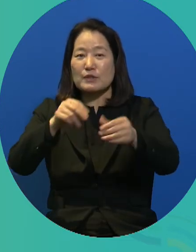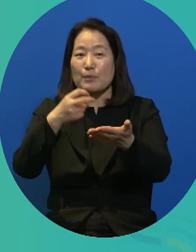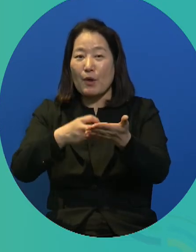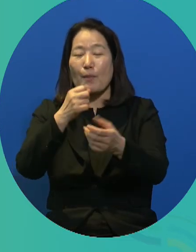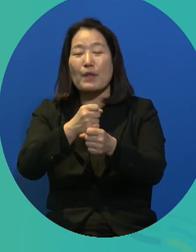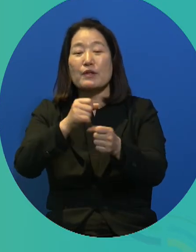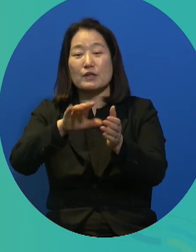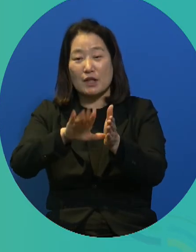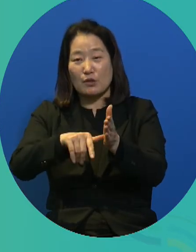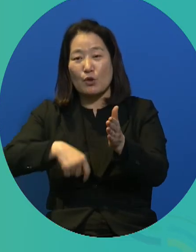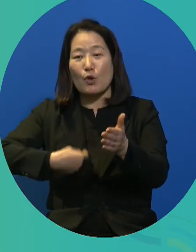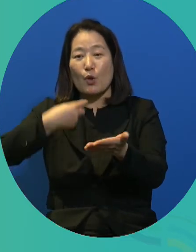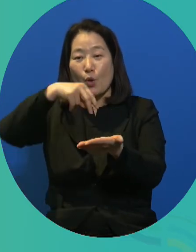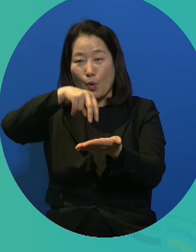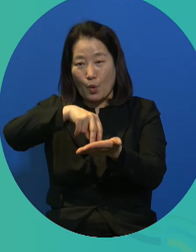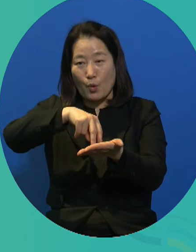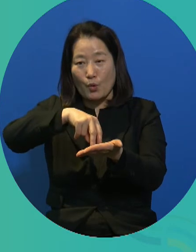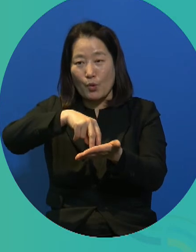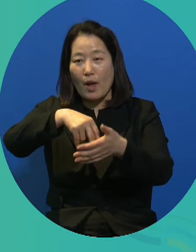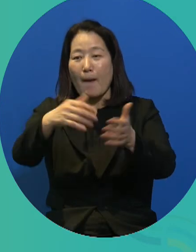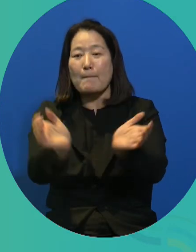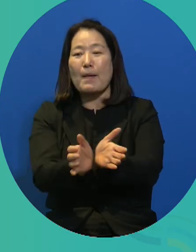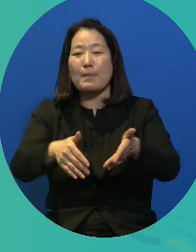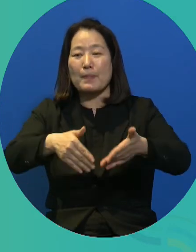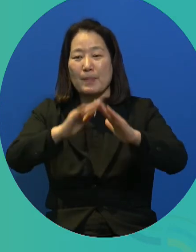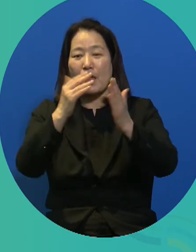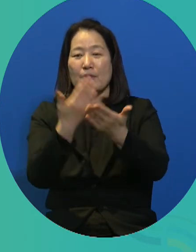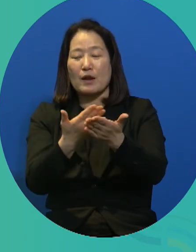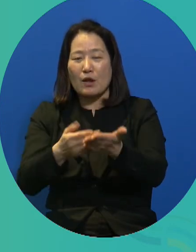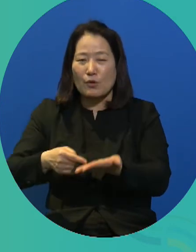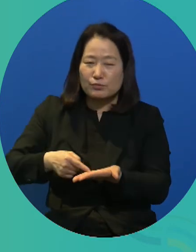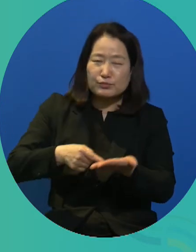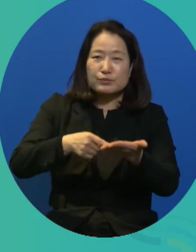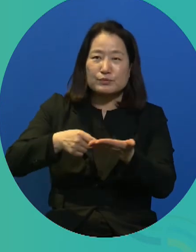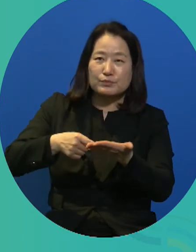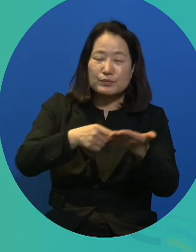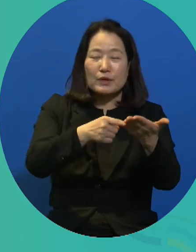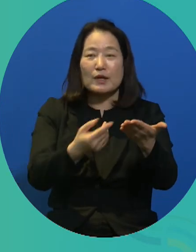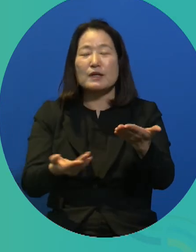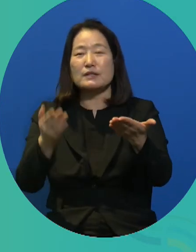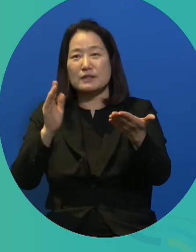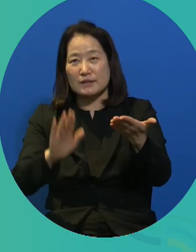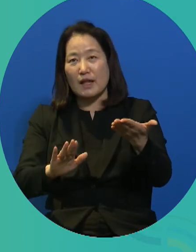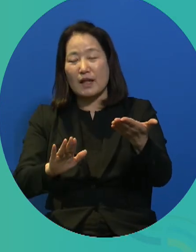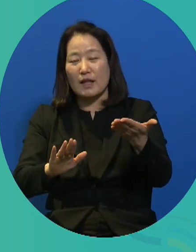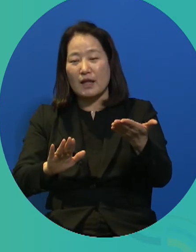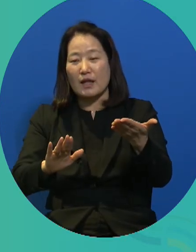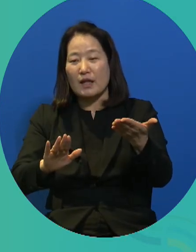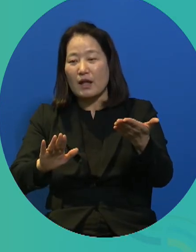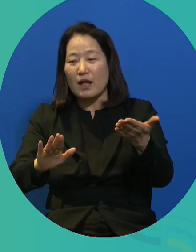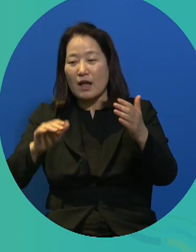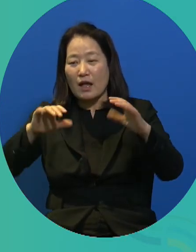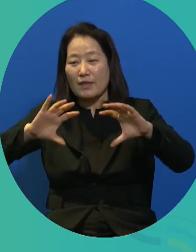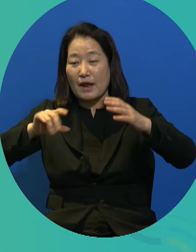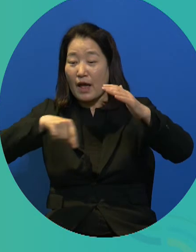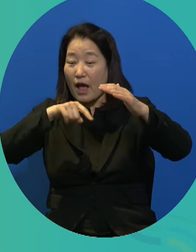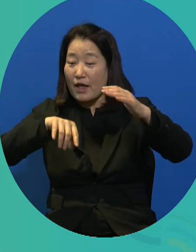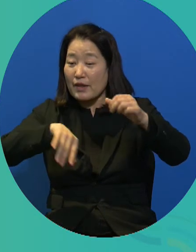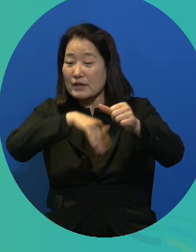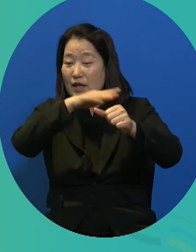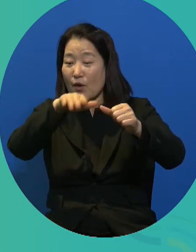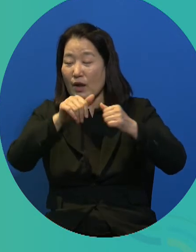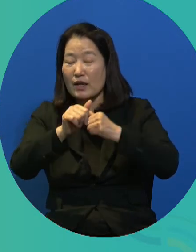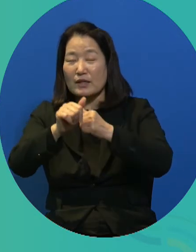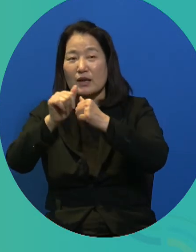독립적인 시정기구 설치를 요구했었습니다. 하지만 이제 이 여러 가지 상황 안에서 결국에는